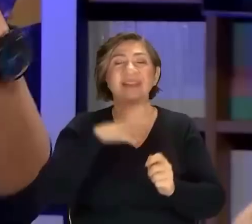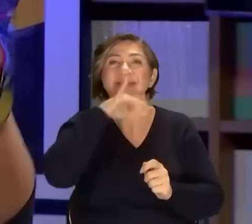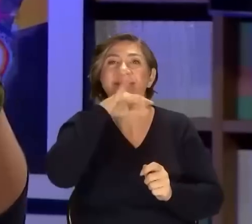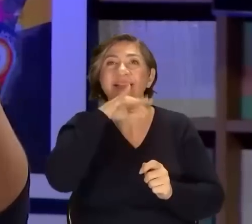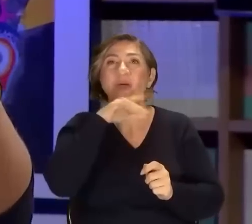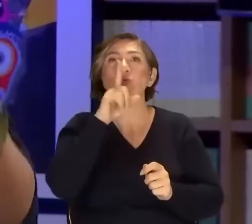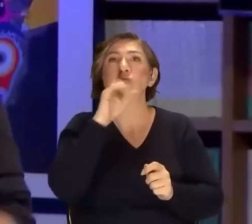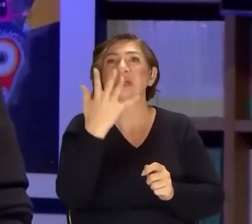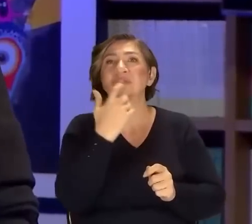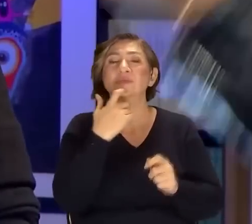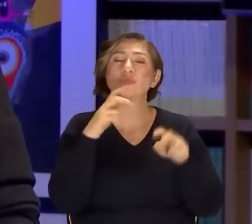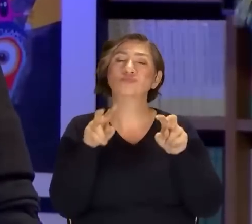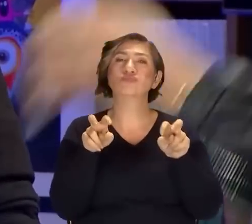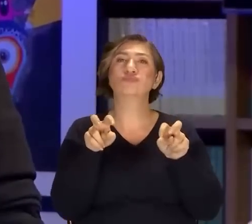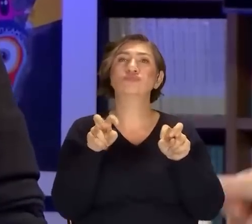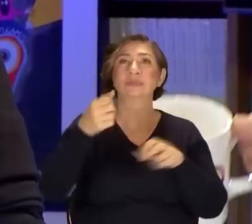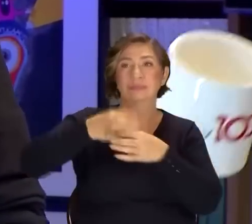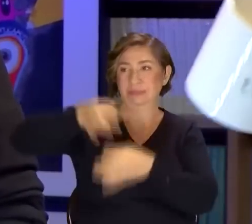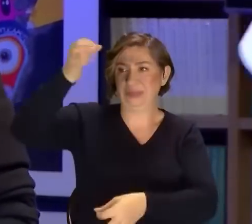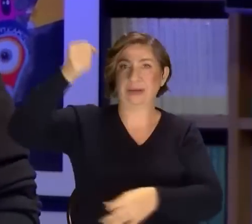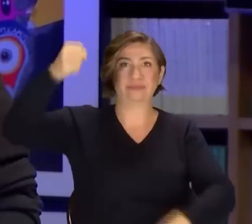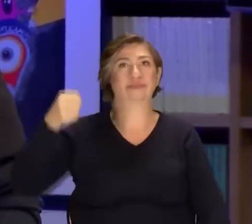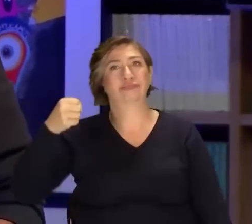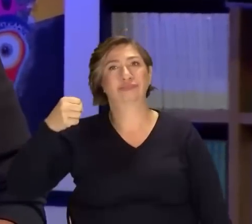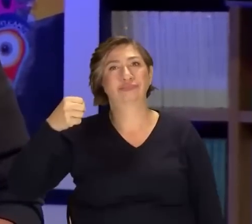Dedeler var böyle 105 yaşında oturuyorlar orada. Mızrakla. Mızrakla.